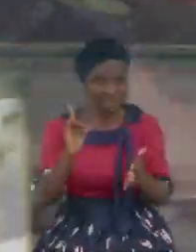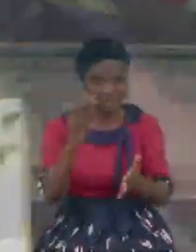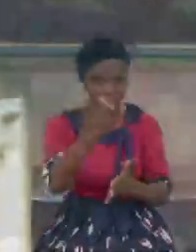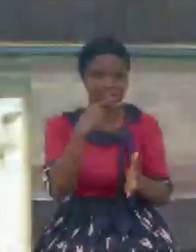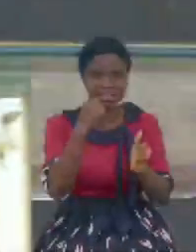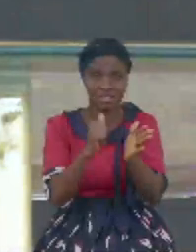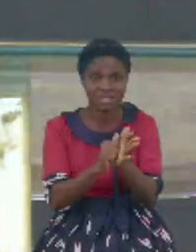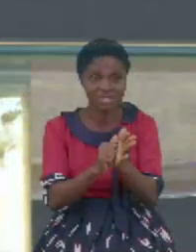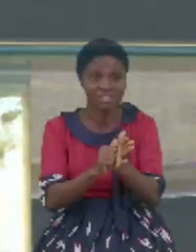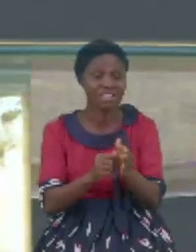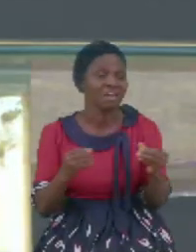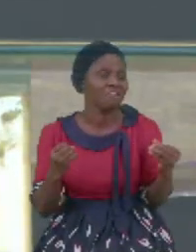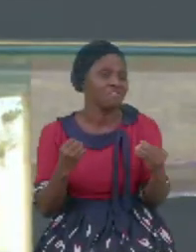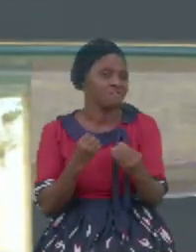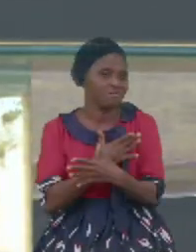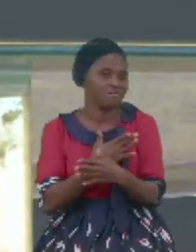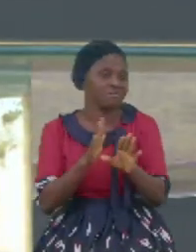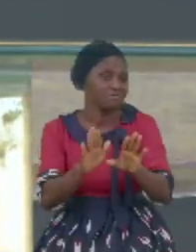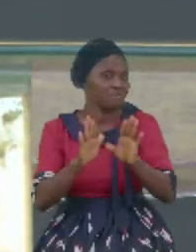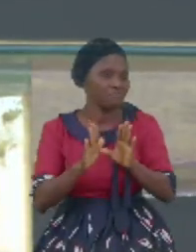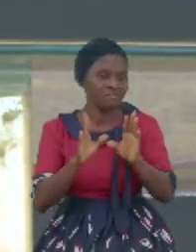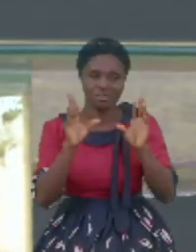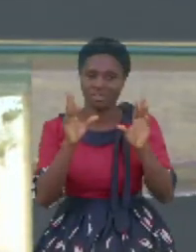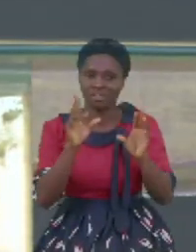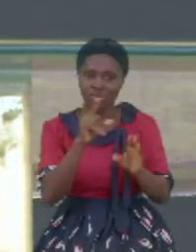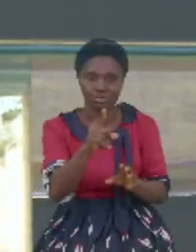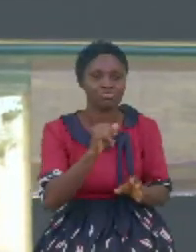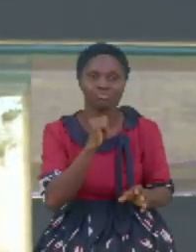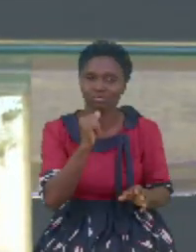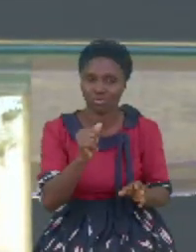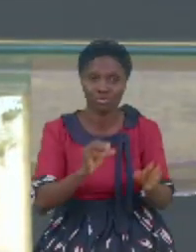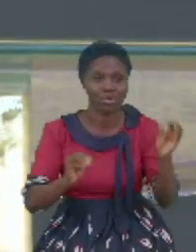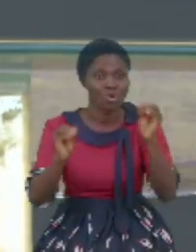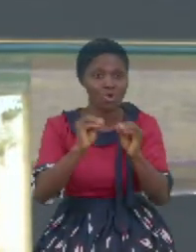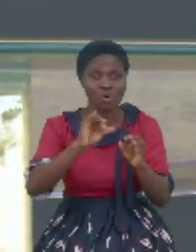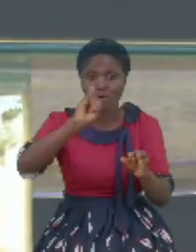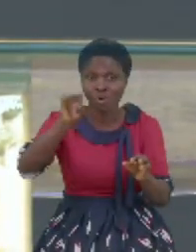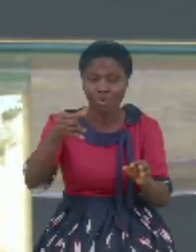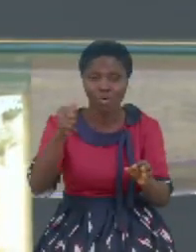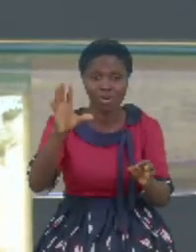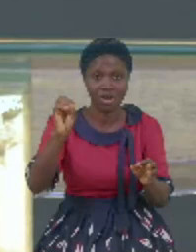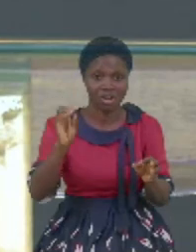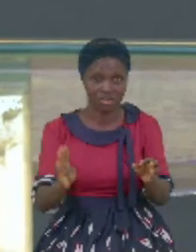28. Toi, mon serviteur Jacob, ne crains pas, dit l'Éternel, car je suis avec toi.